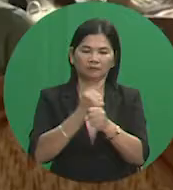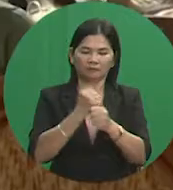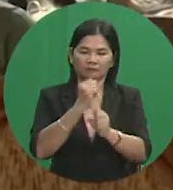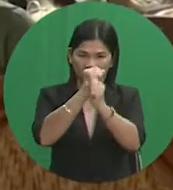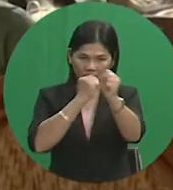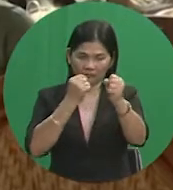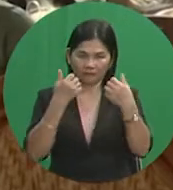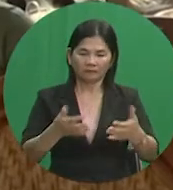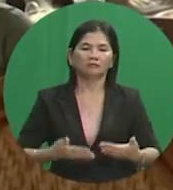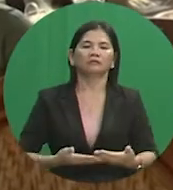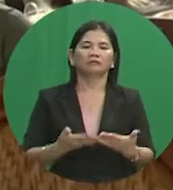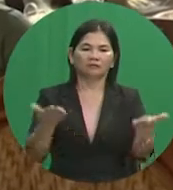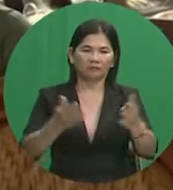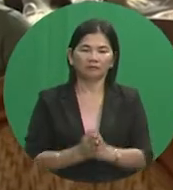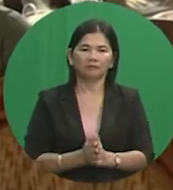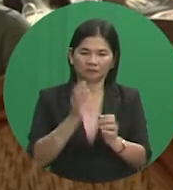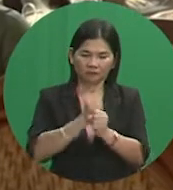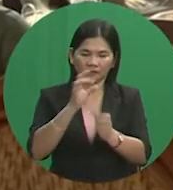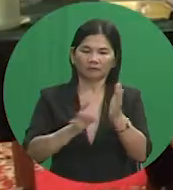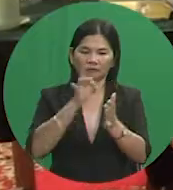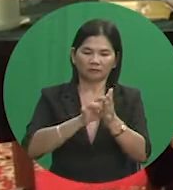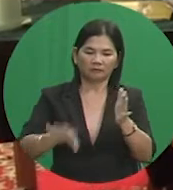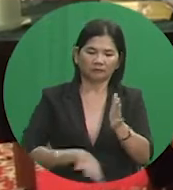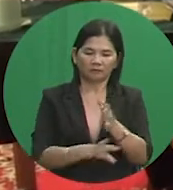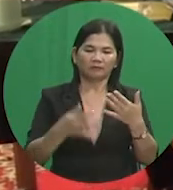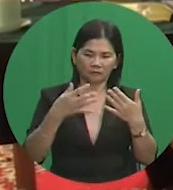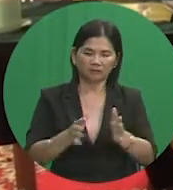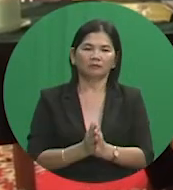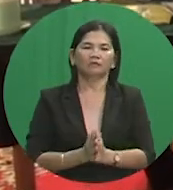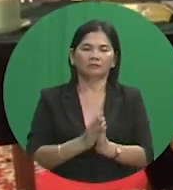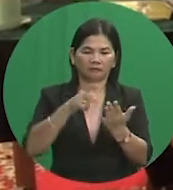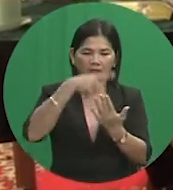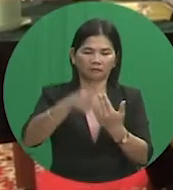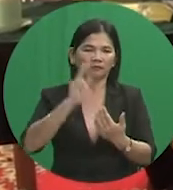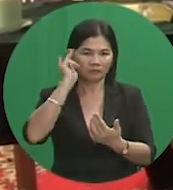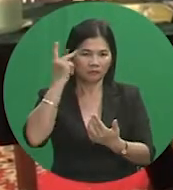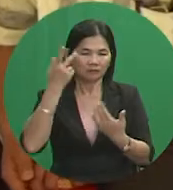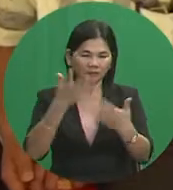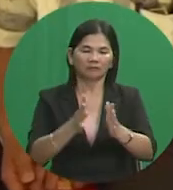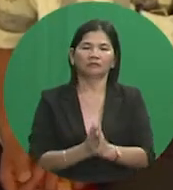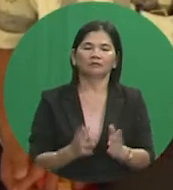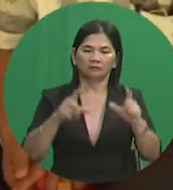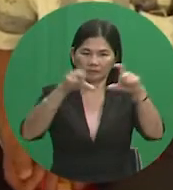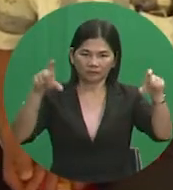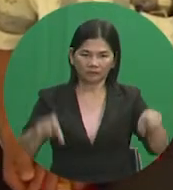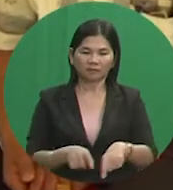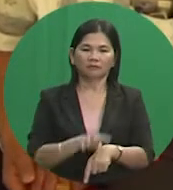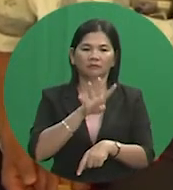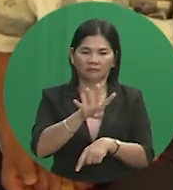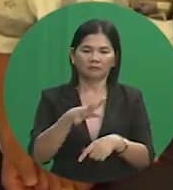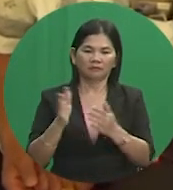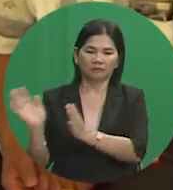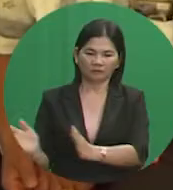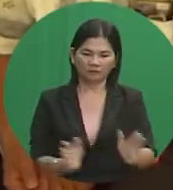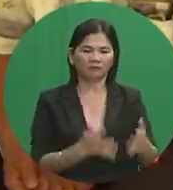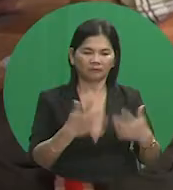สายไอบ้านตุลุมตุลีดาวประจีประวัติกรุบขณีในการประเทศโยบายยุทธศาสตร์จัตตการอำนาจการติบุญแผน